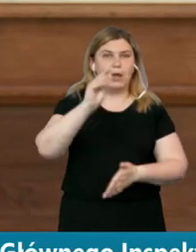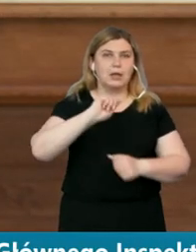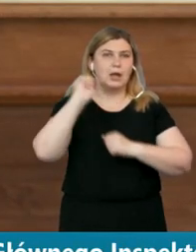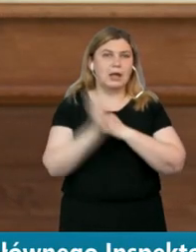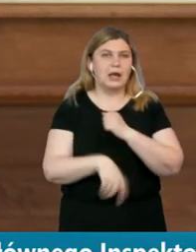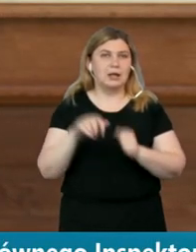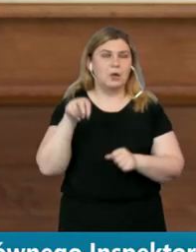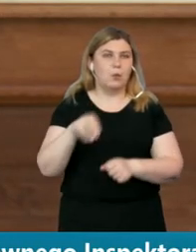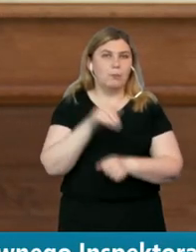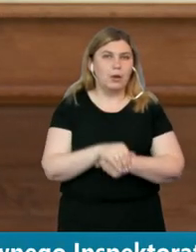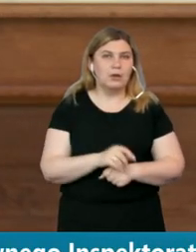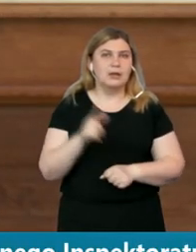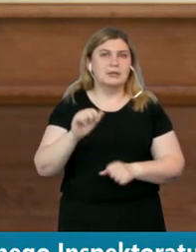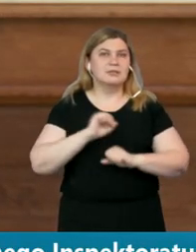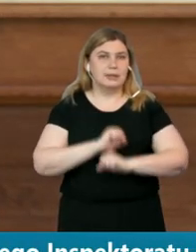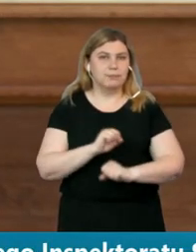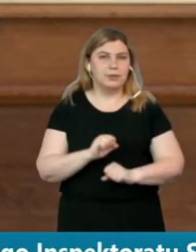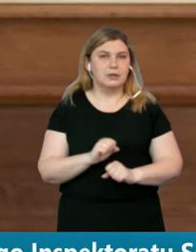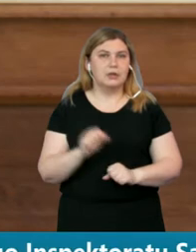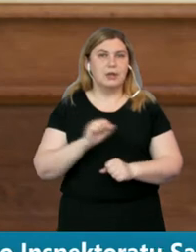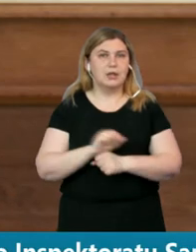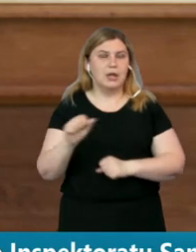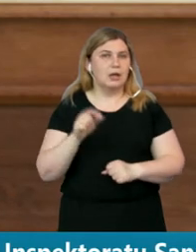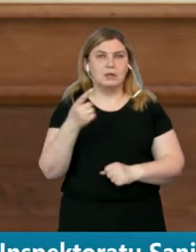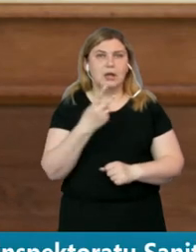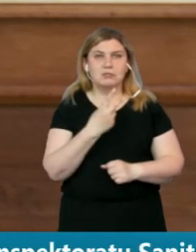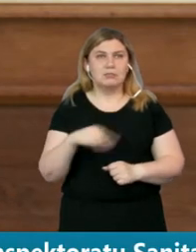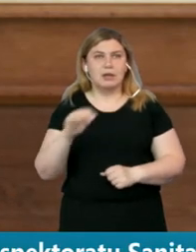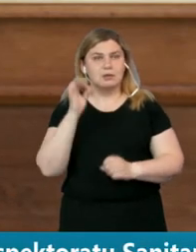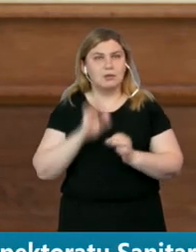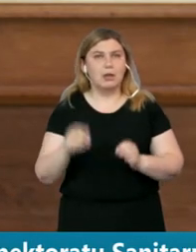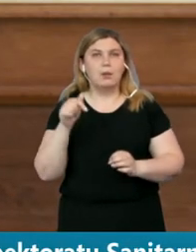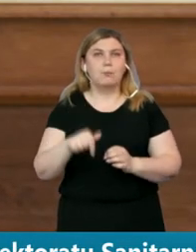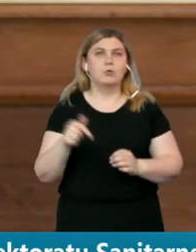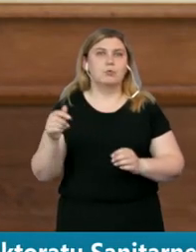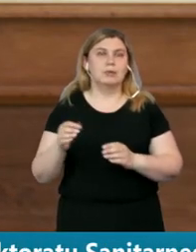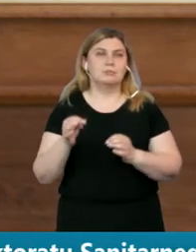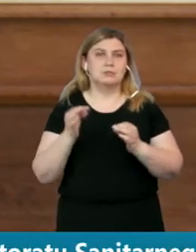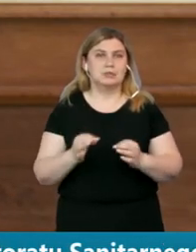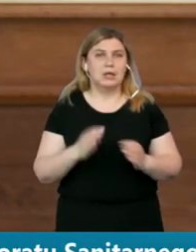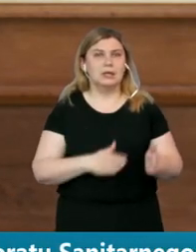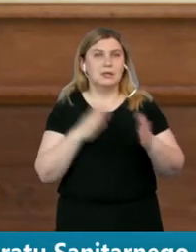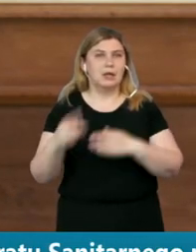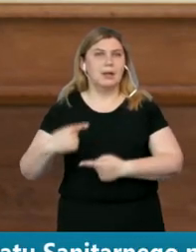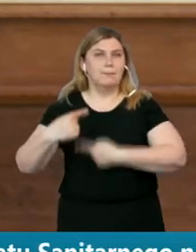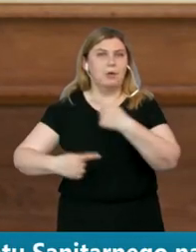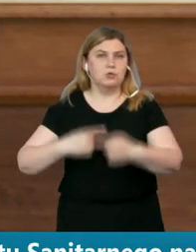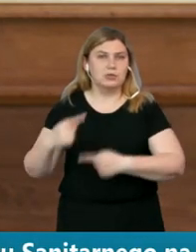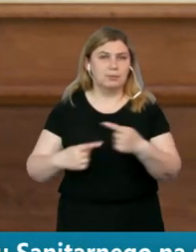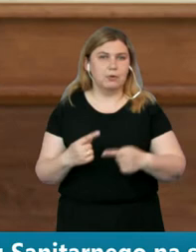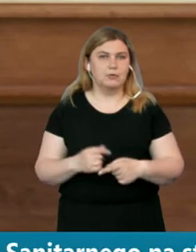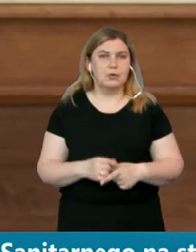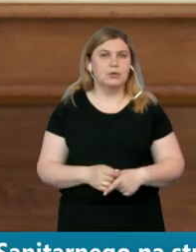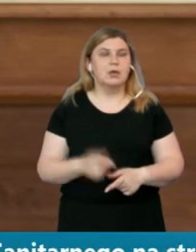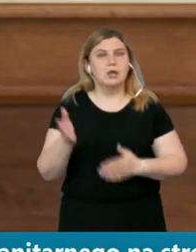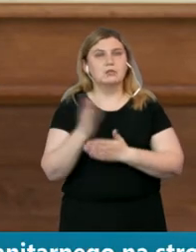umowne, zabezpieczenia. No jest to przejaw pewnej niesolidności. Musimy w tej chwili przeprowadzić następne postępowanie, więc